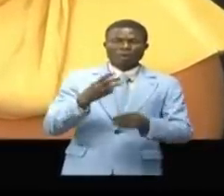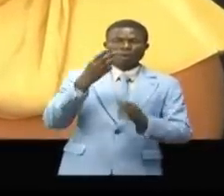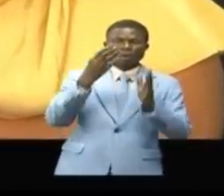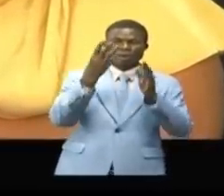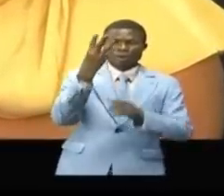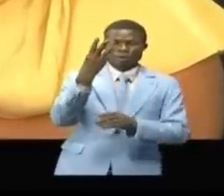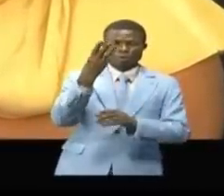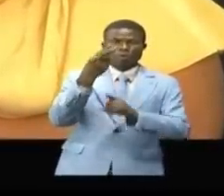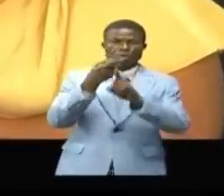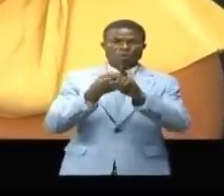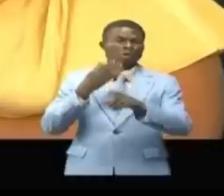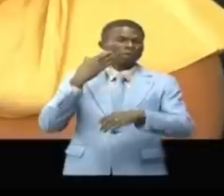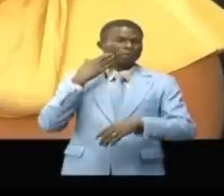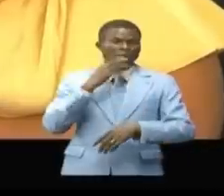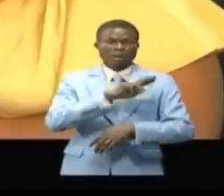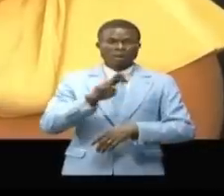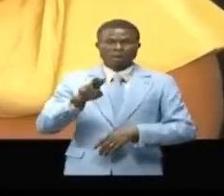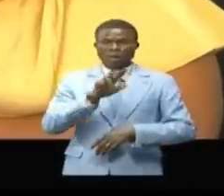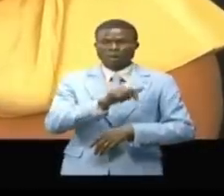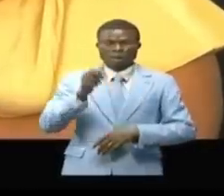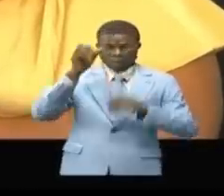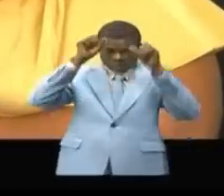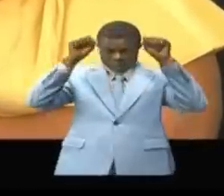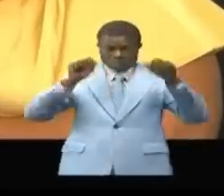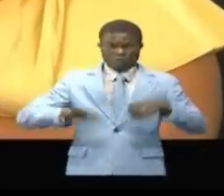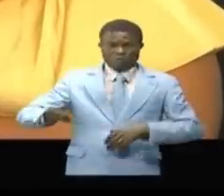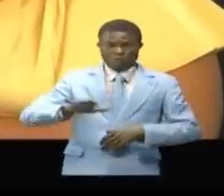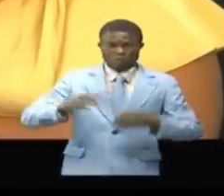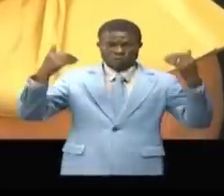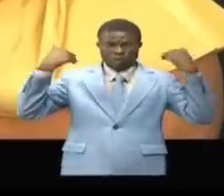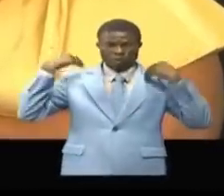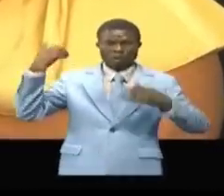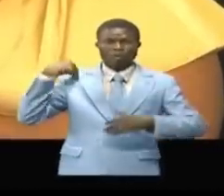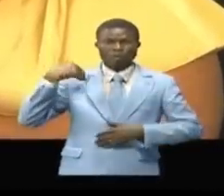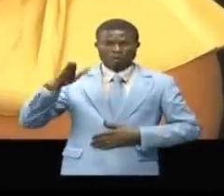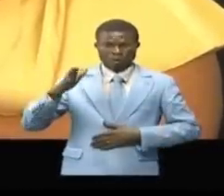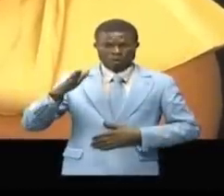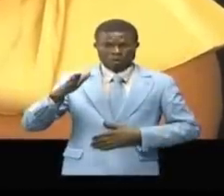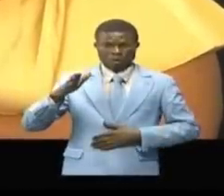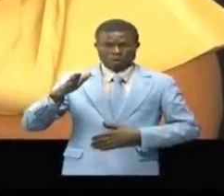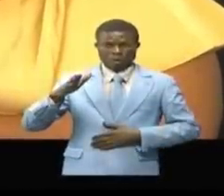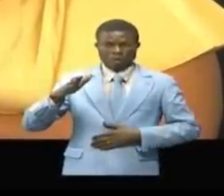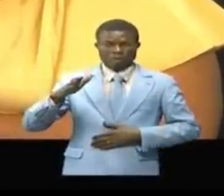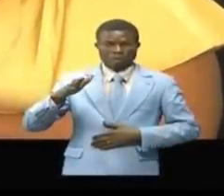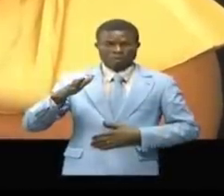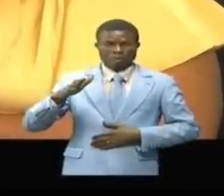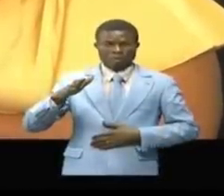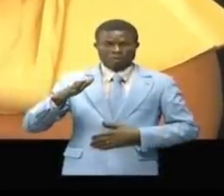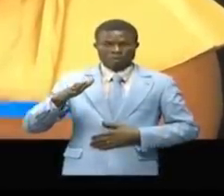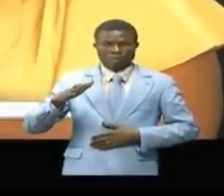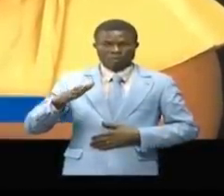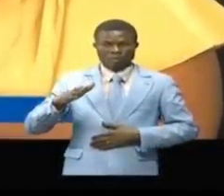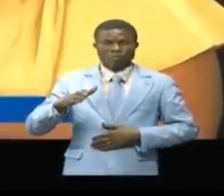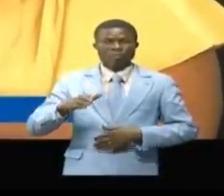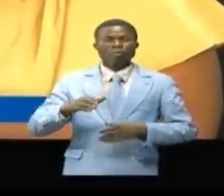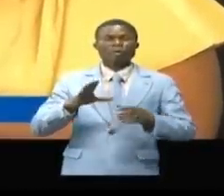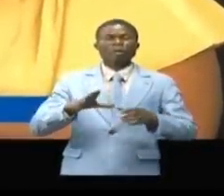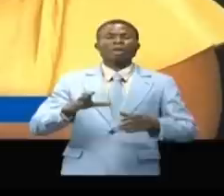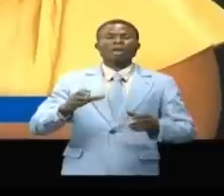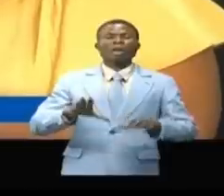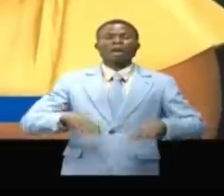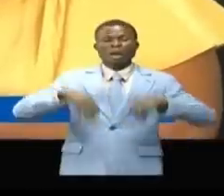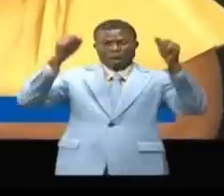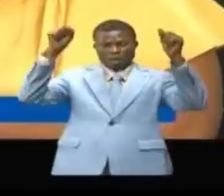de cette année, le président de la République, chef de l'État, a promulgué cette loi